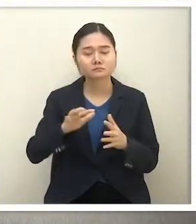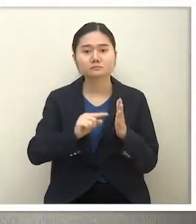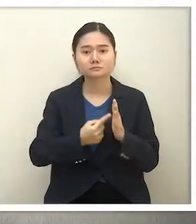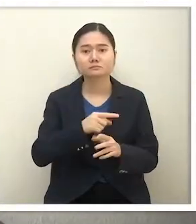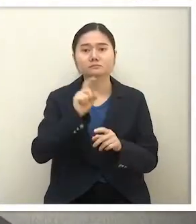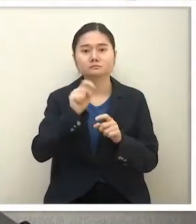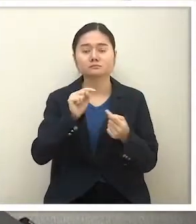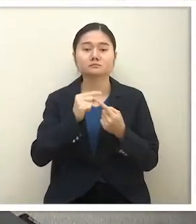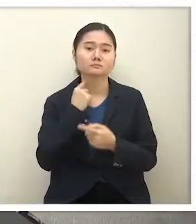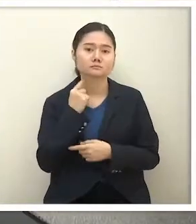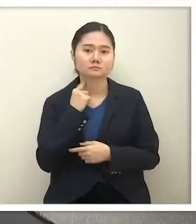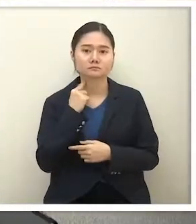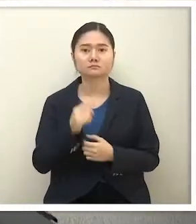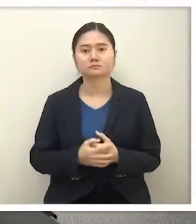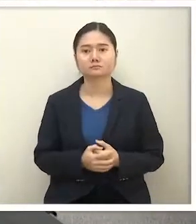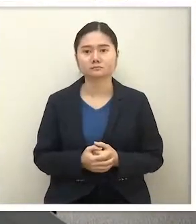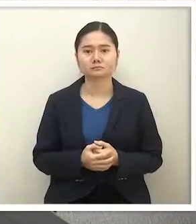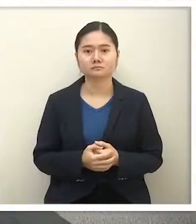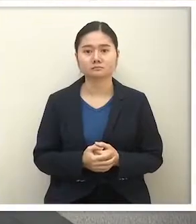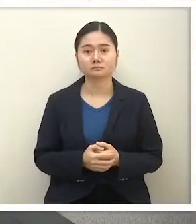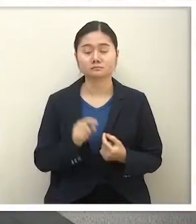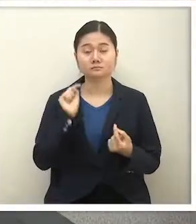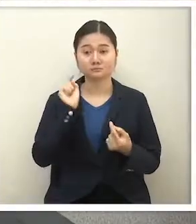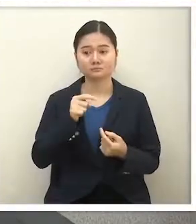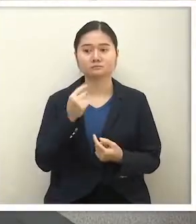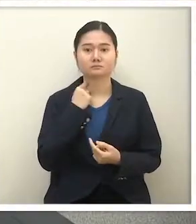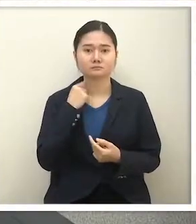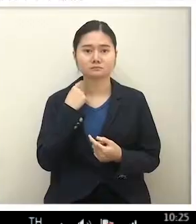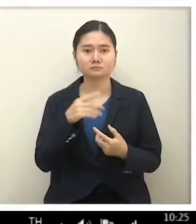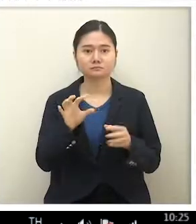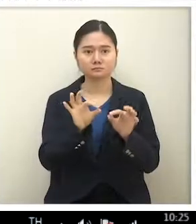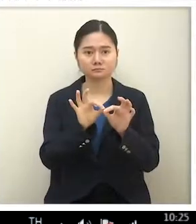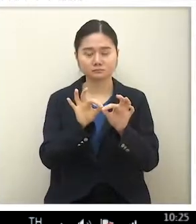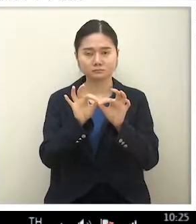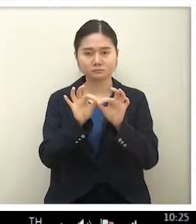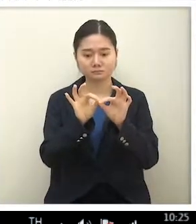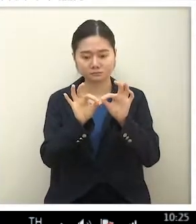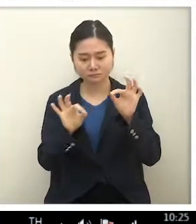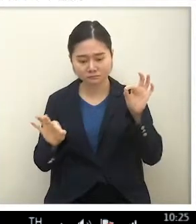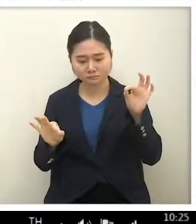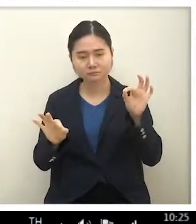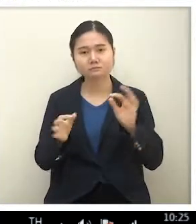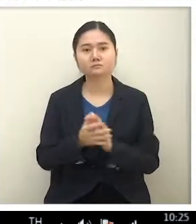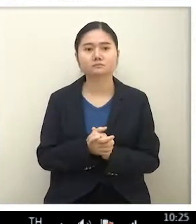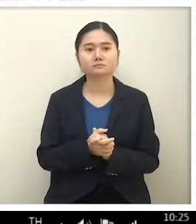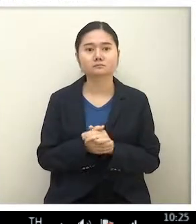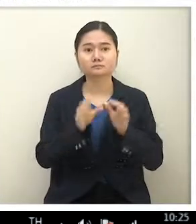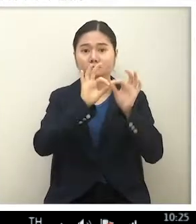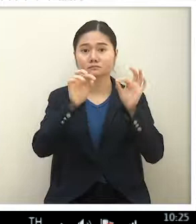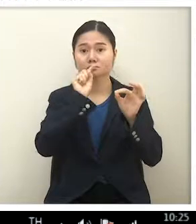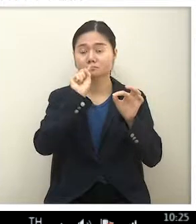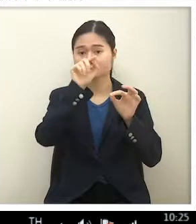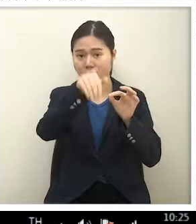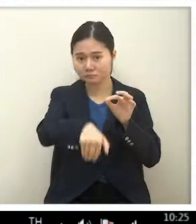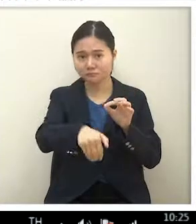คลิกแถวๆคอนะครับคลิกแถวคอแล้วก็ลากออกมาลากออกมามาถึงแถวๆงวง